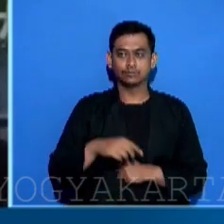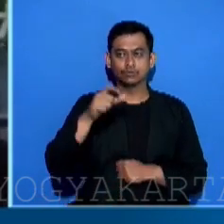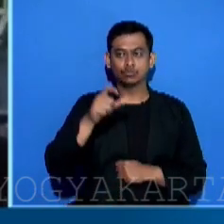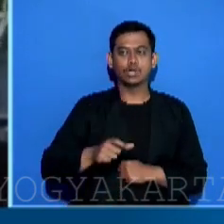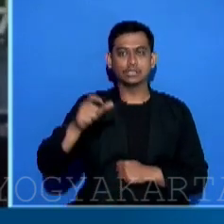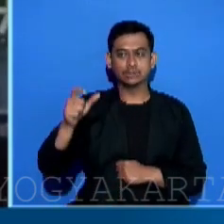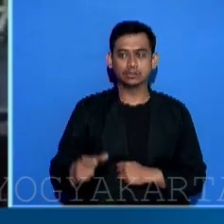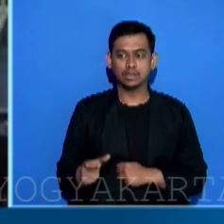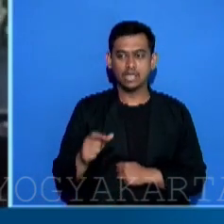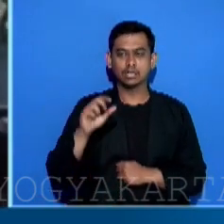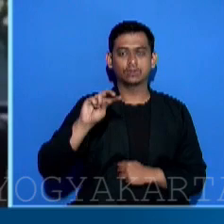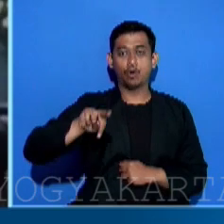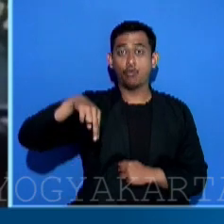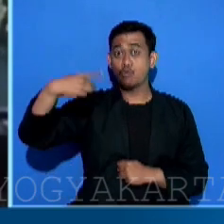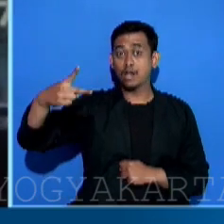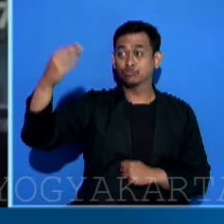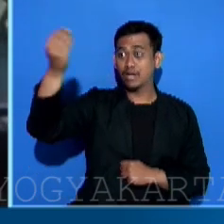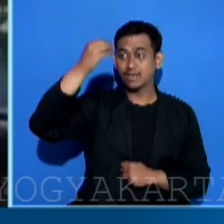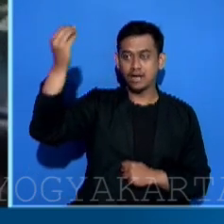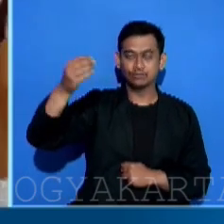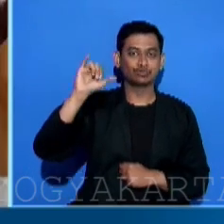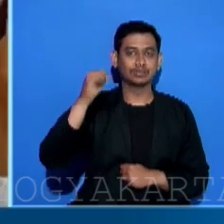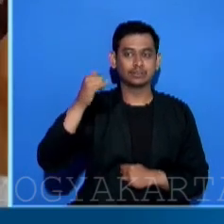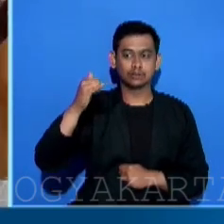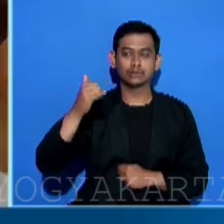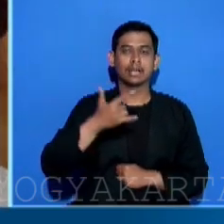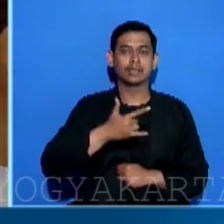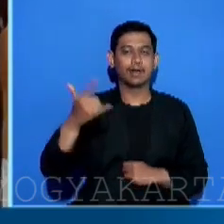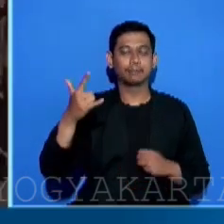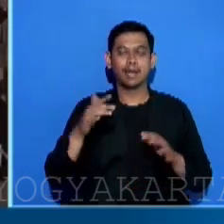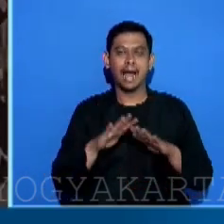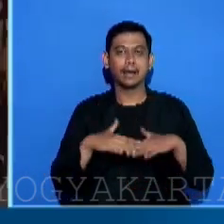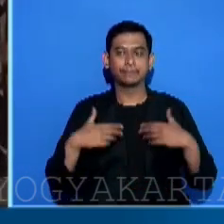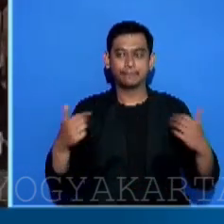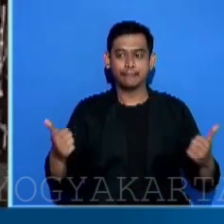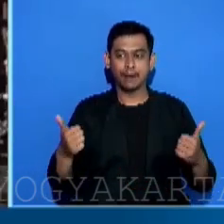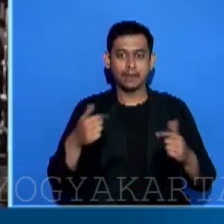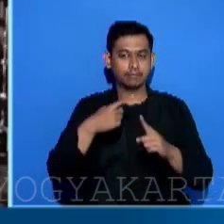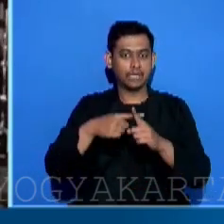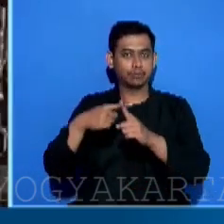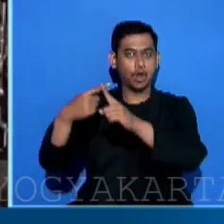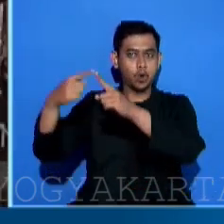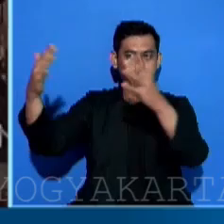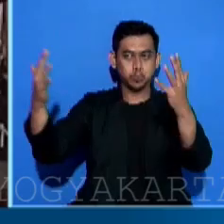luar, wisatawan, bahwa Jogja itu tetap aman. Untuk meningkatkan kunjungan wisatawan,